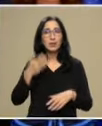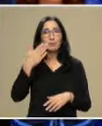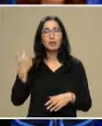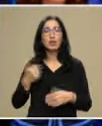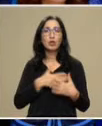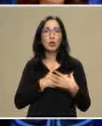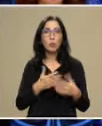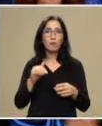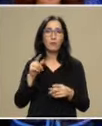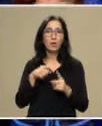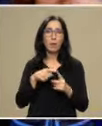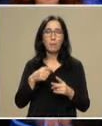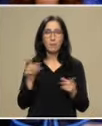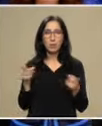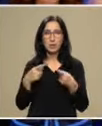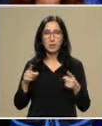музиката.